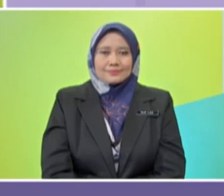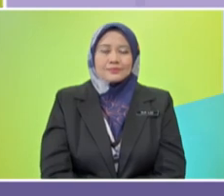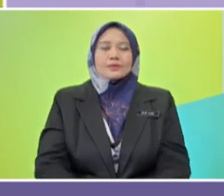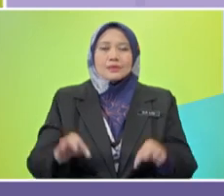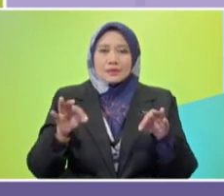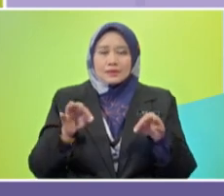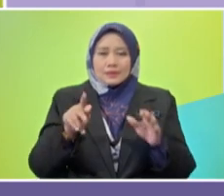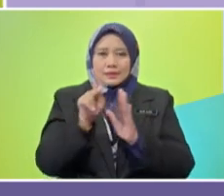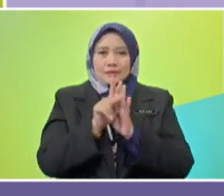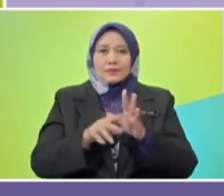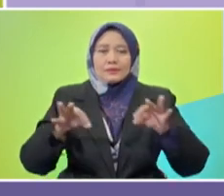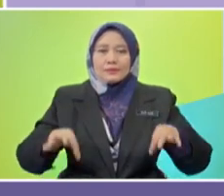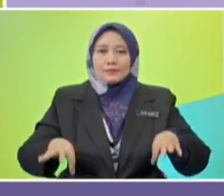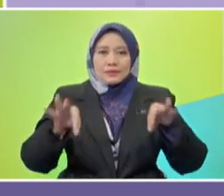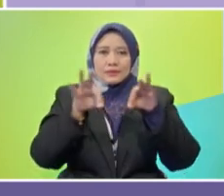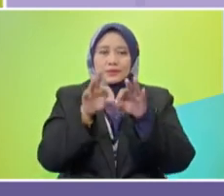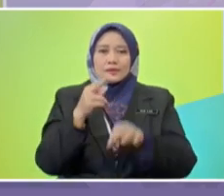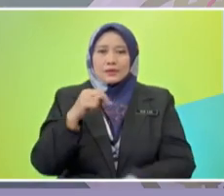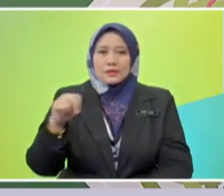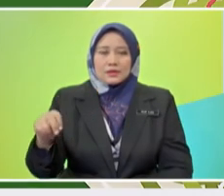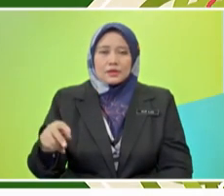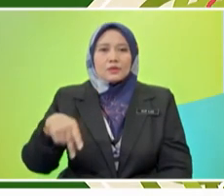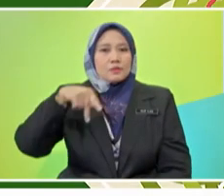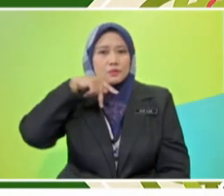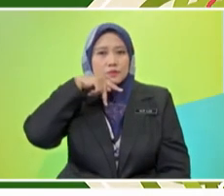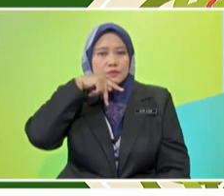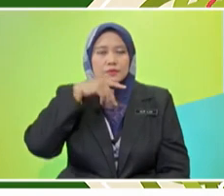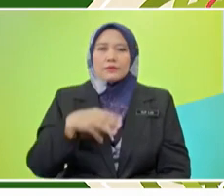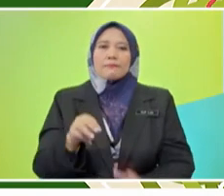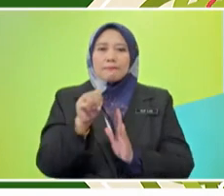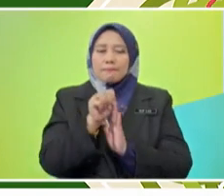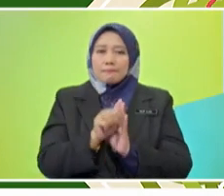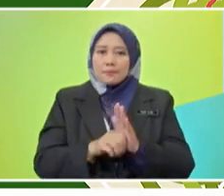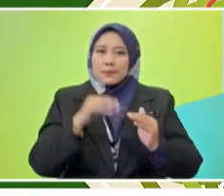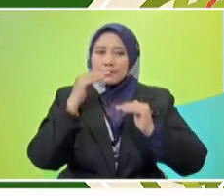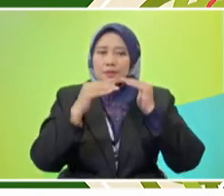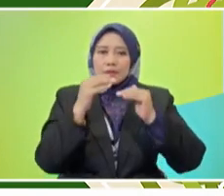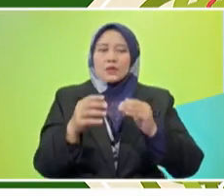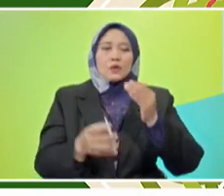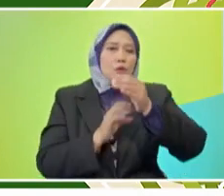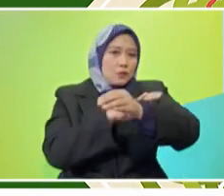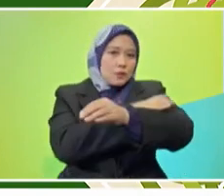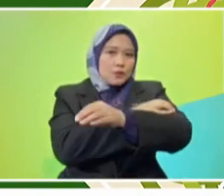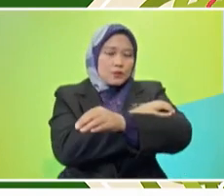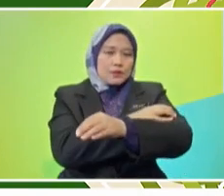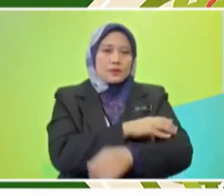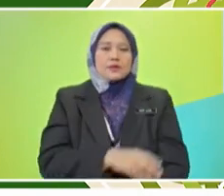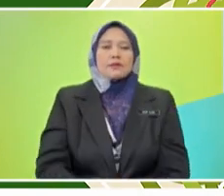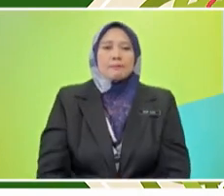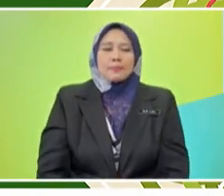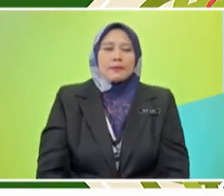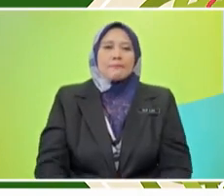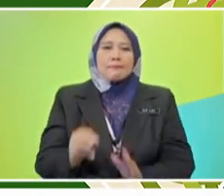Kepentingan protein membina otot dan tisu, menjaga tulang, membakar lebih